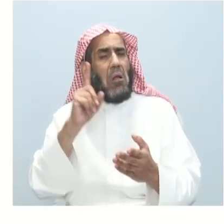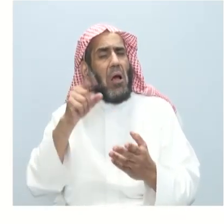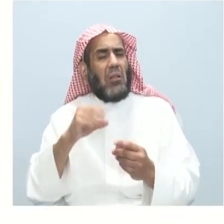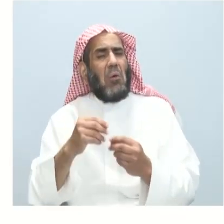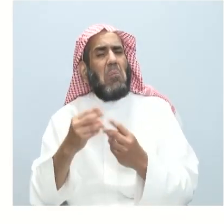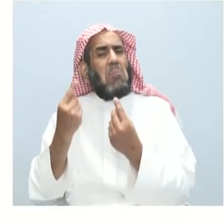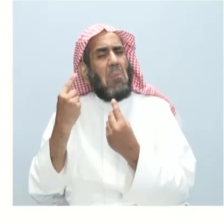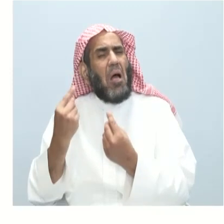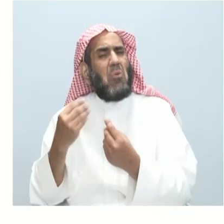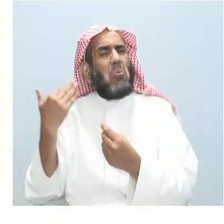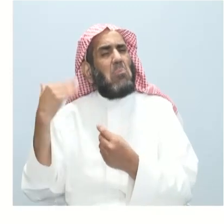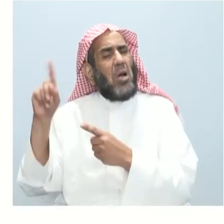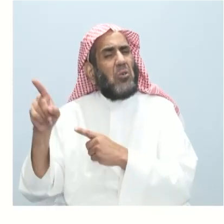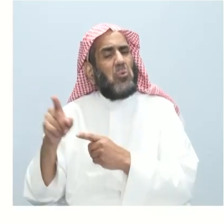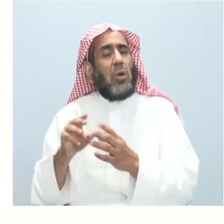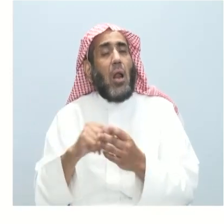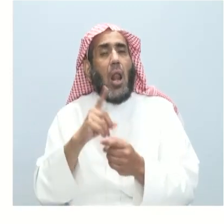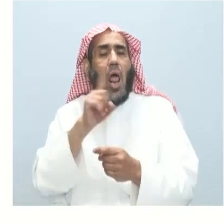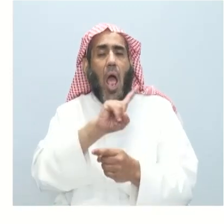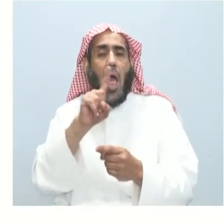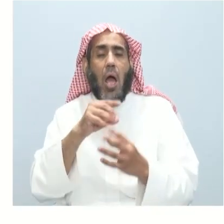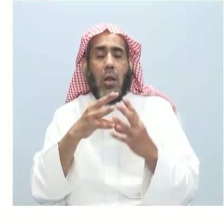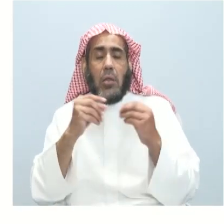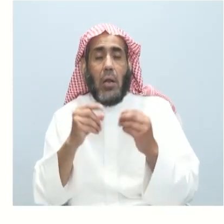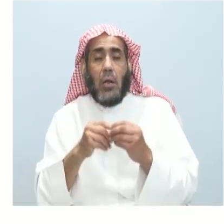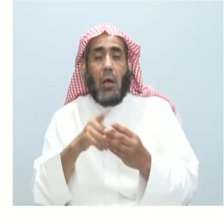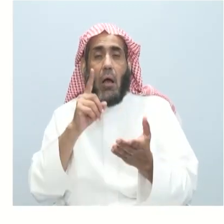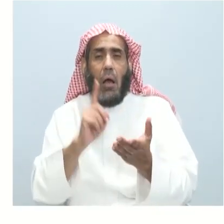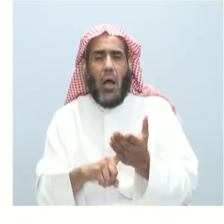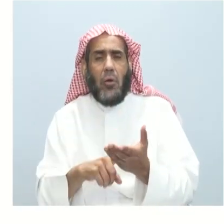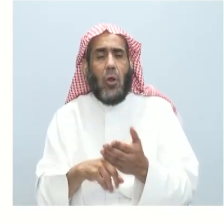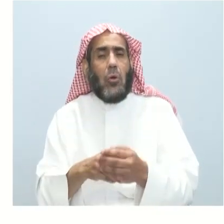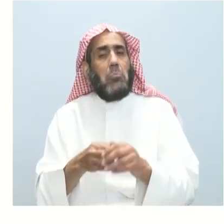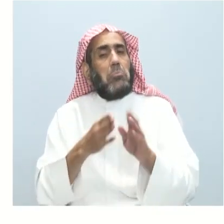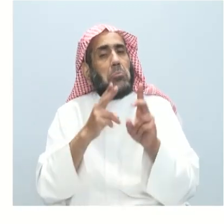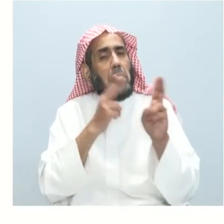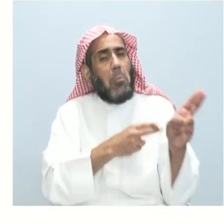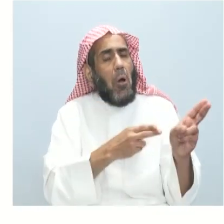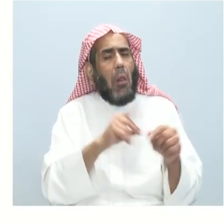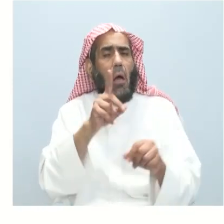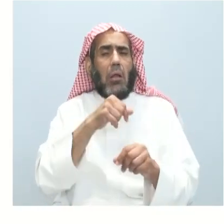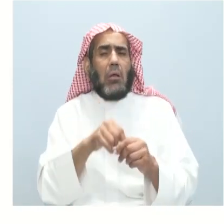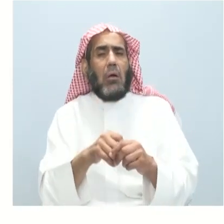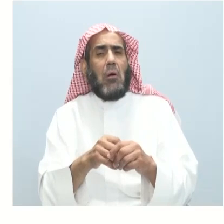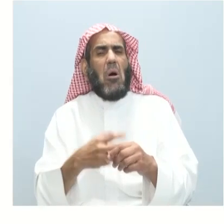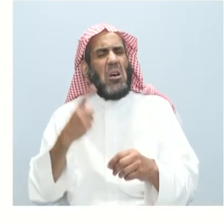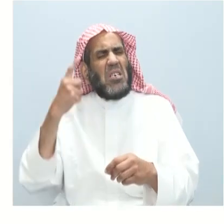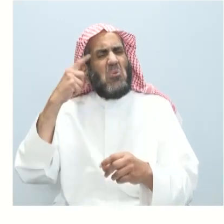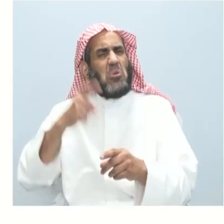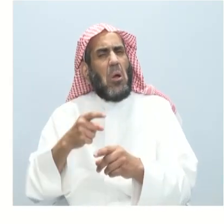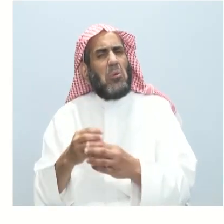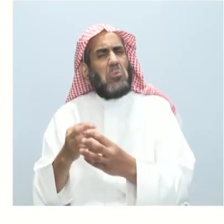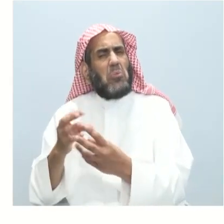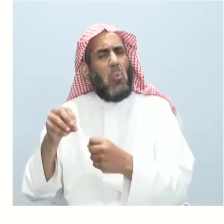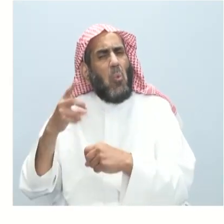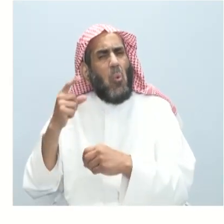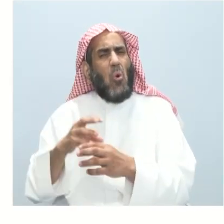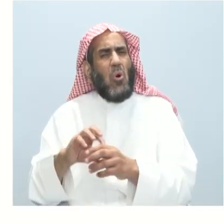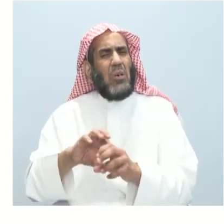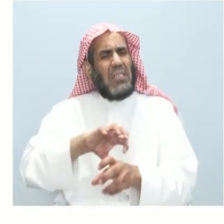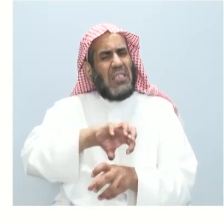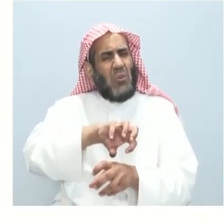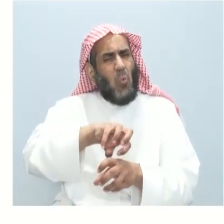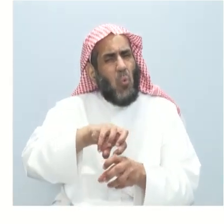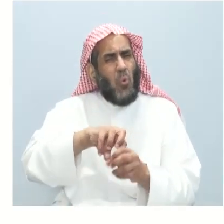معذور ماجور ولكن لا يعني ذلك ان نتبعه على خطاه او نتعصب له ونلوي